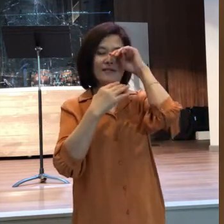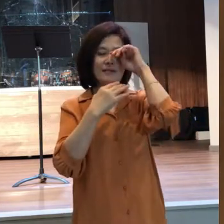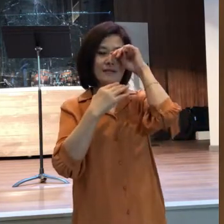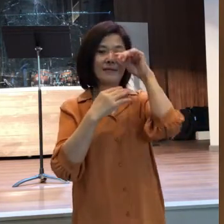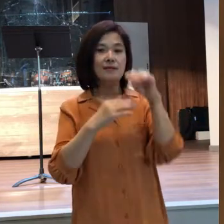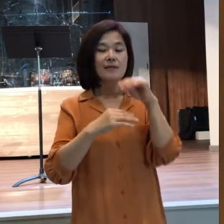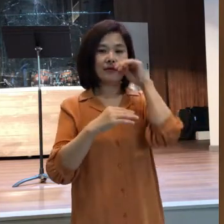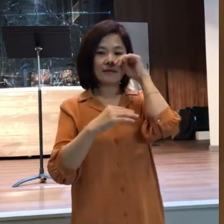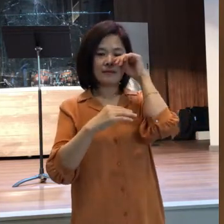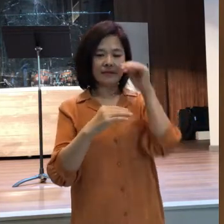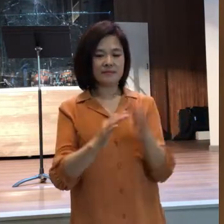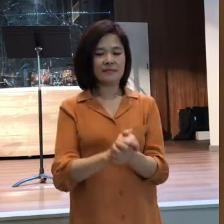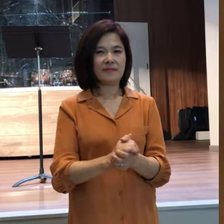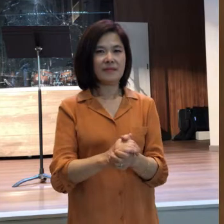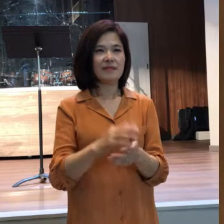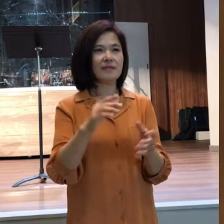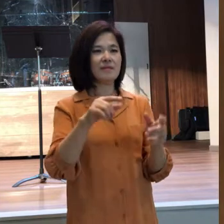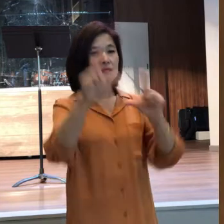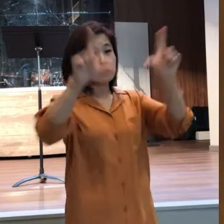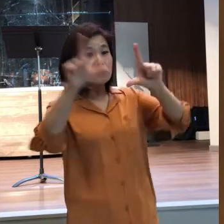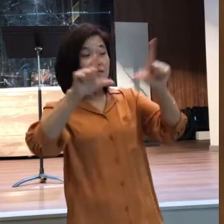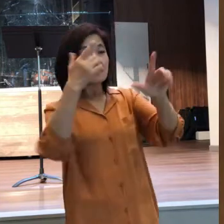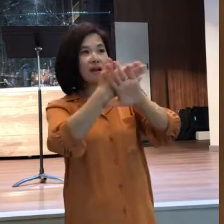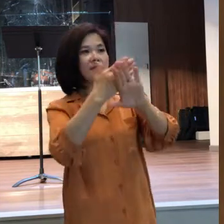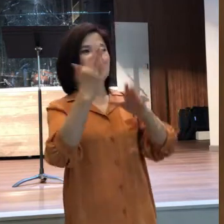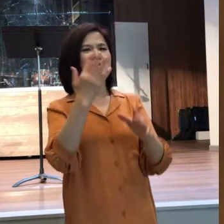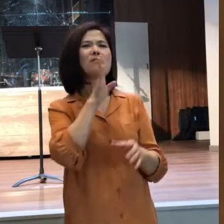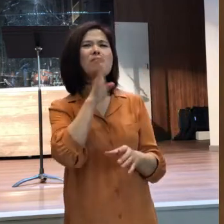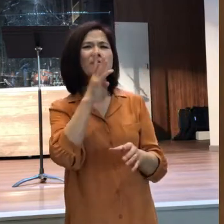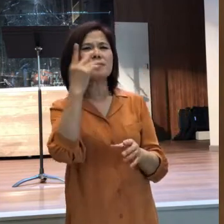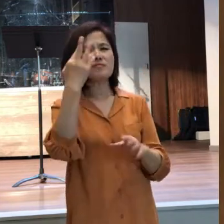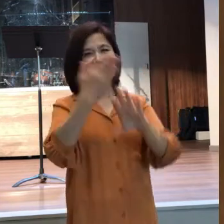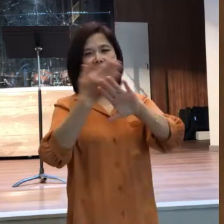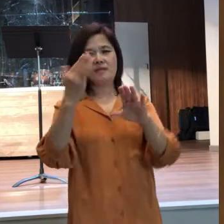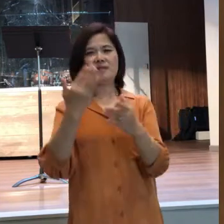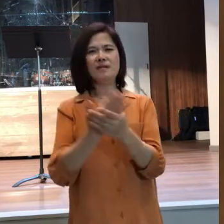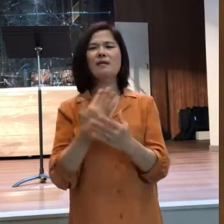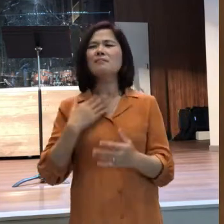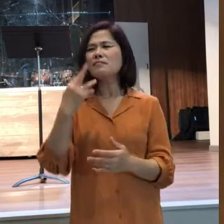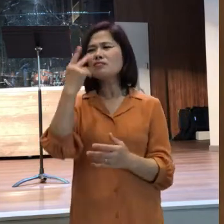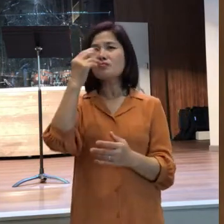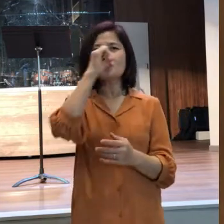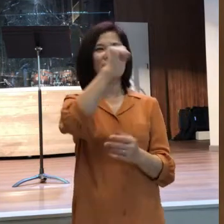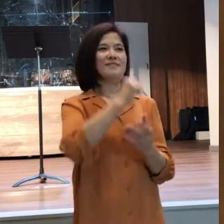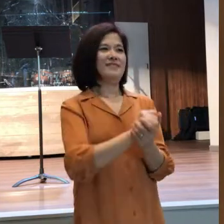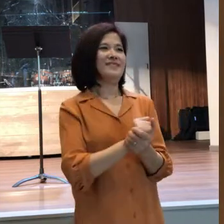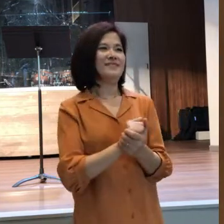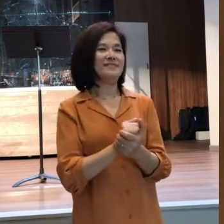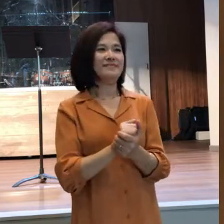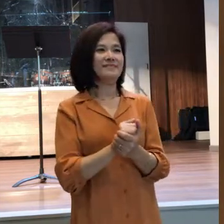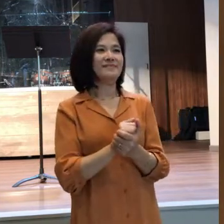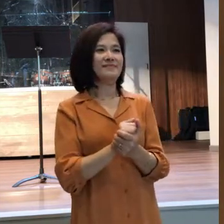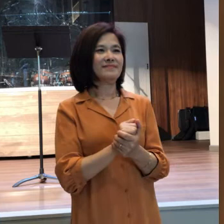대하는 매너도 전혀 급이 달라요. 역시 미국입니다. 그래서 저는 미국이 좋아요.